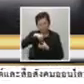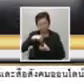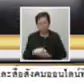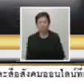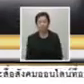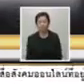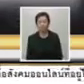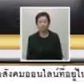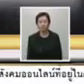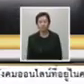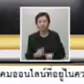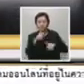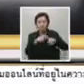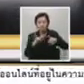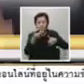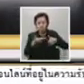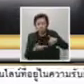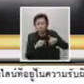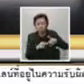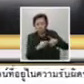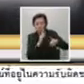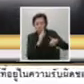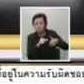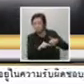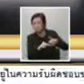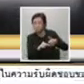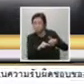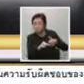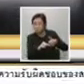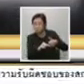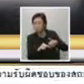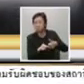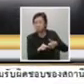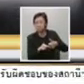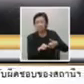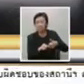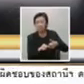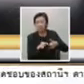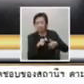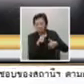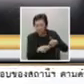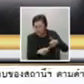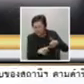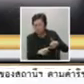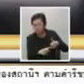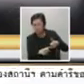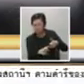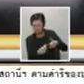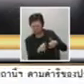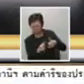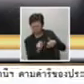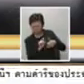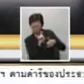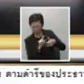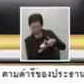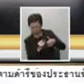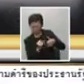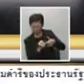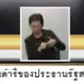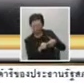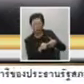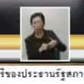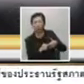คุณสมบัติถ้าคุณไม่มีคุณสมบัติข้อนี้เข้าสู่ตำแหน่งไม่ได้ครับก็อภิปรายได้ไม่จำเป็นต้องขณะบริหารราชการแผ่